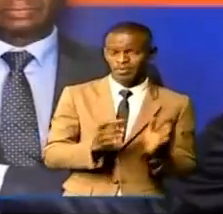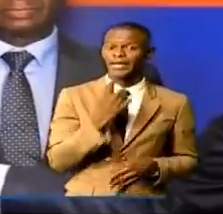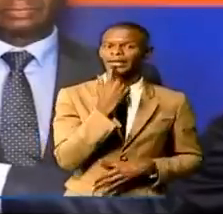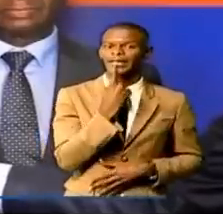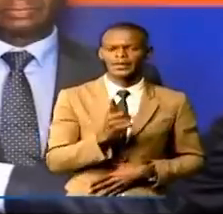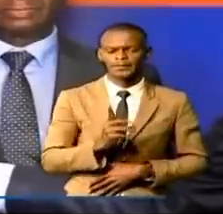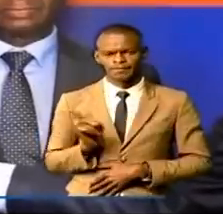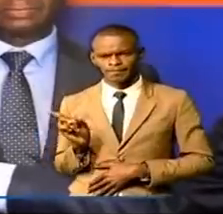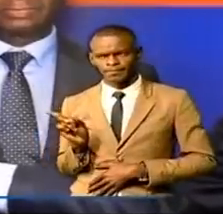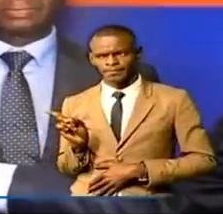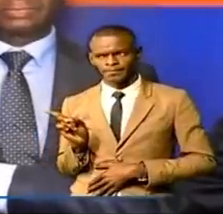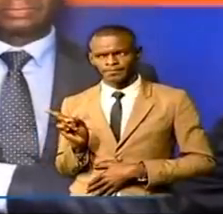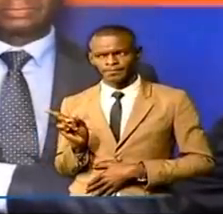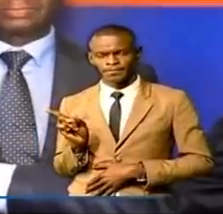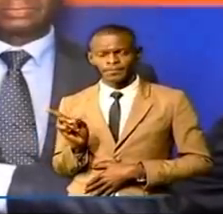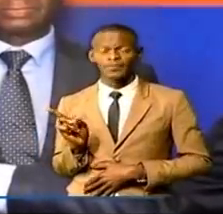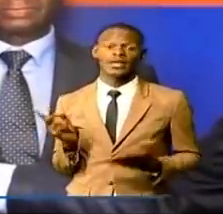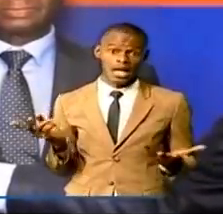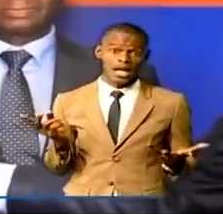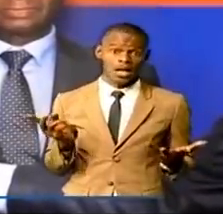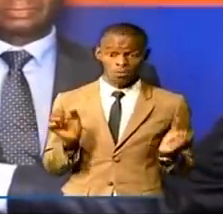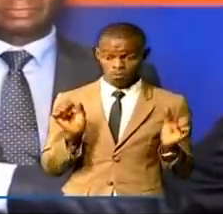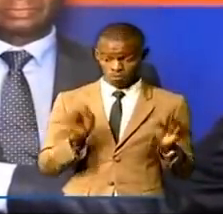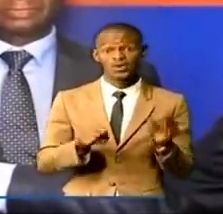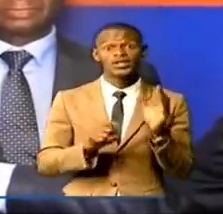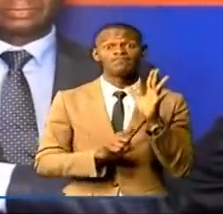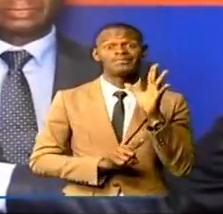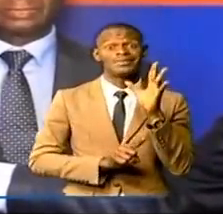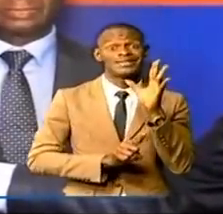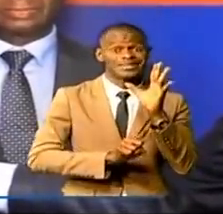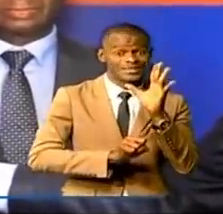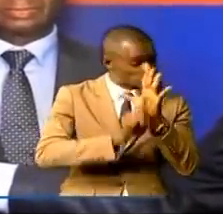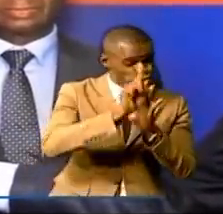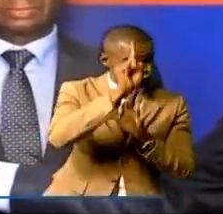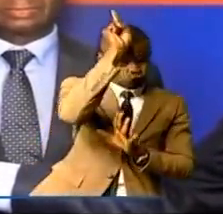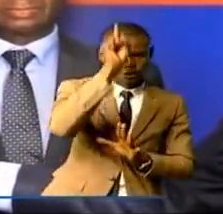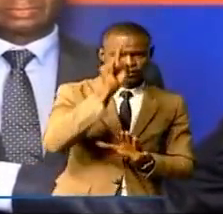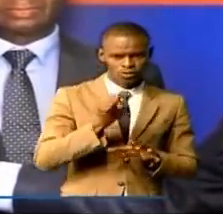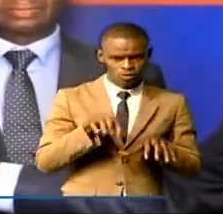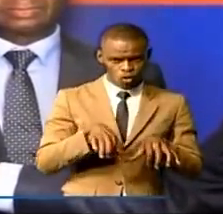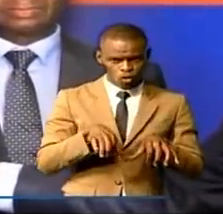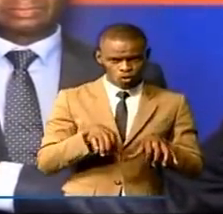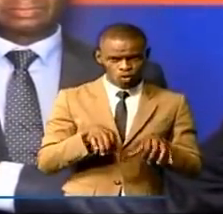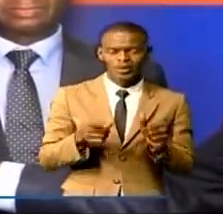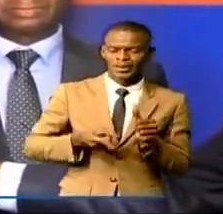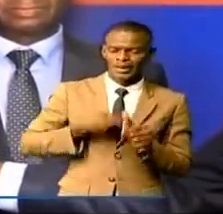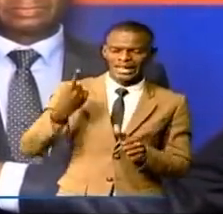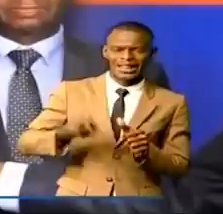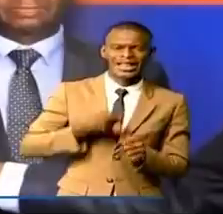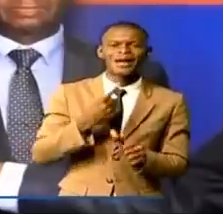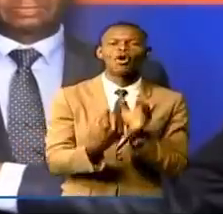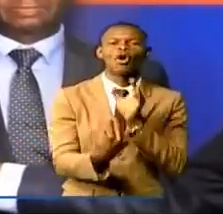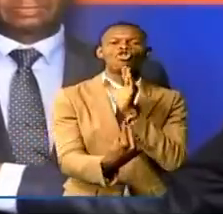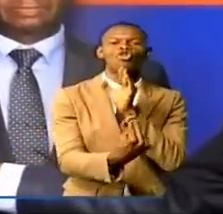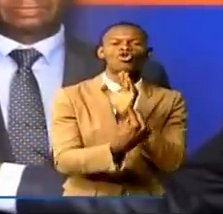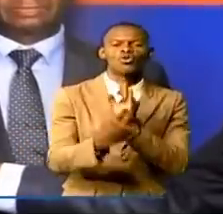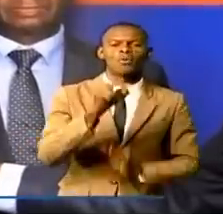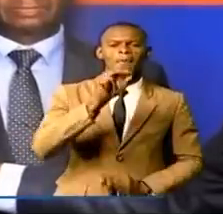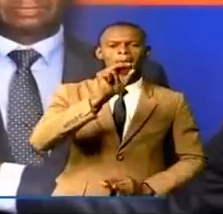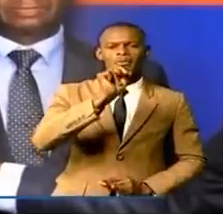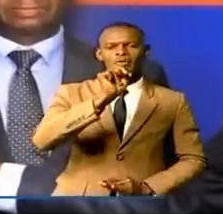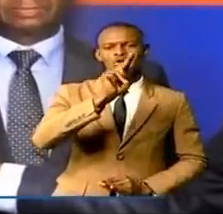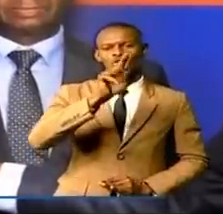santé, l'agriculture, toute l'économie aujourd'hui à travers le monde repose sur l'électronique. Et cette électronique-là repose sur